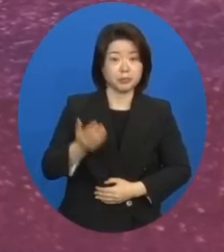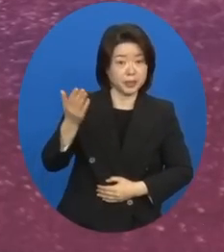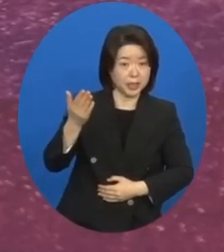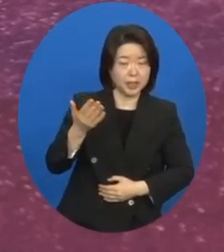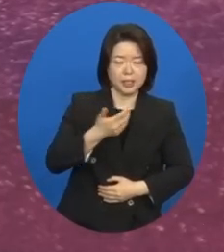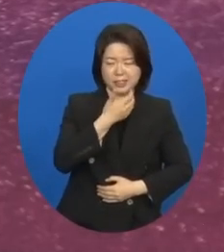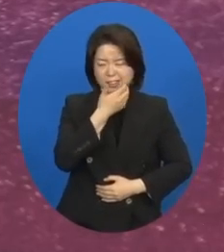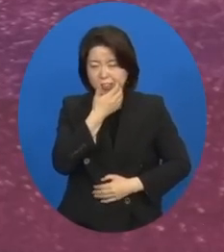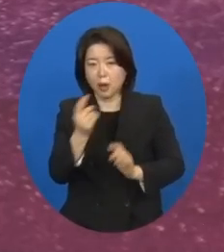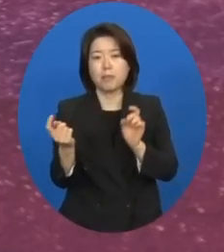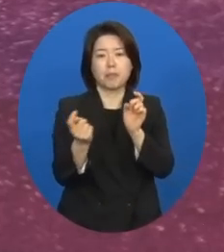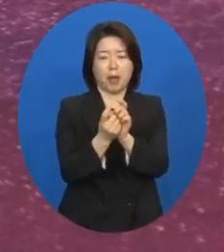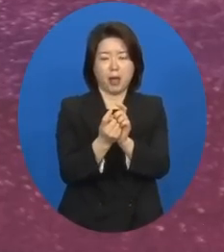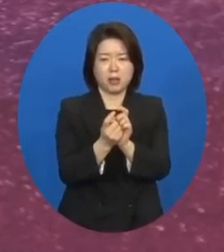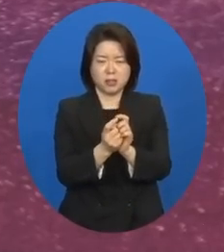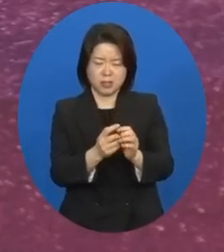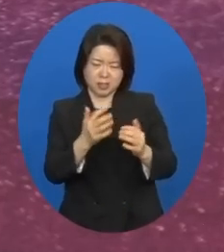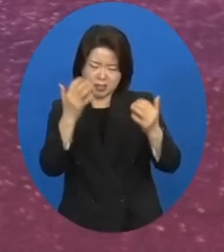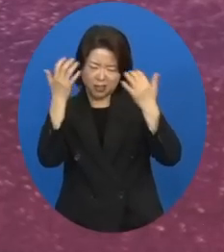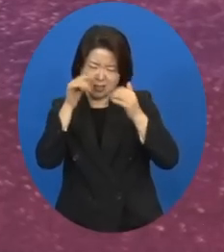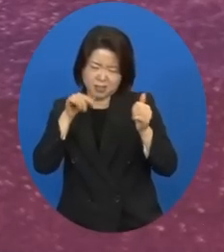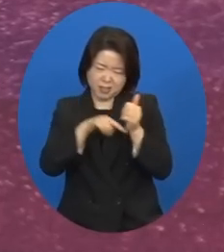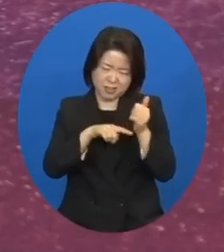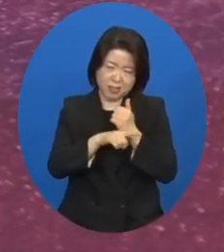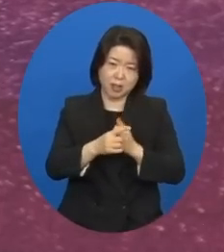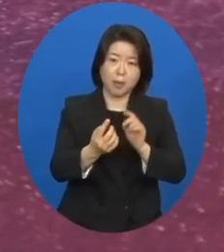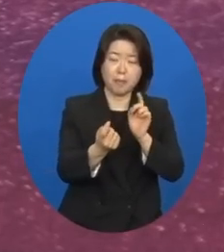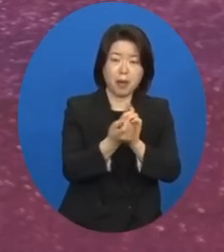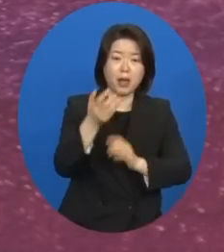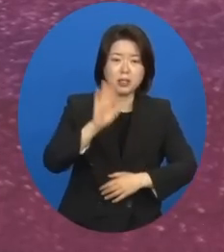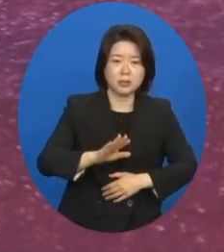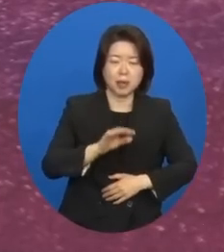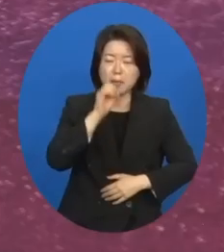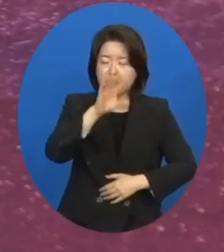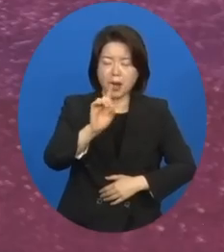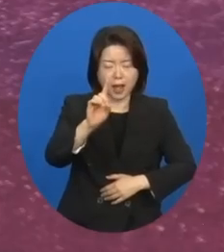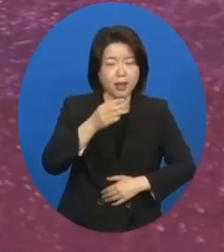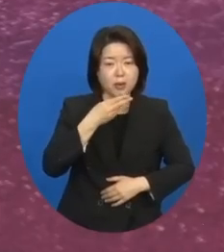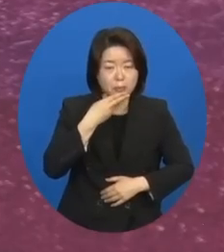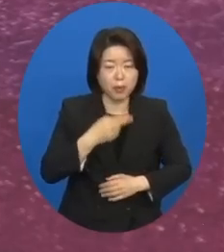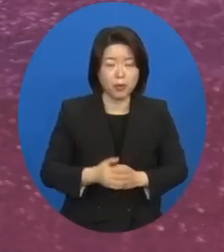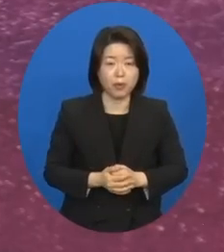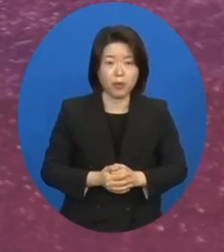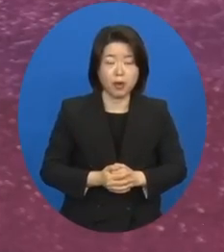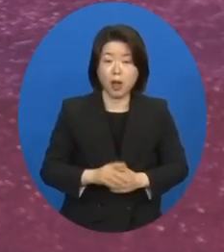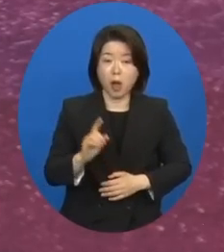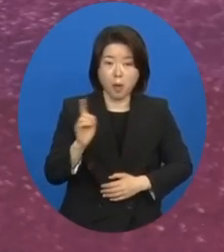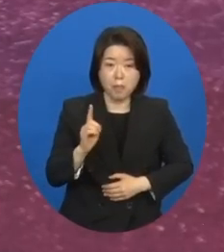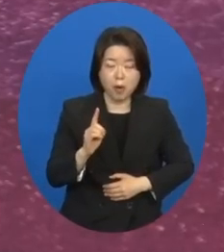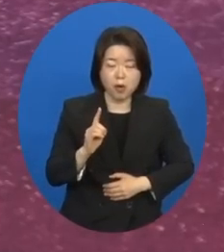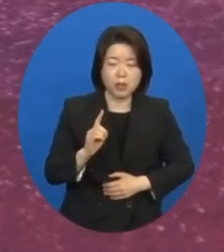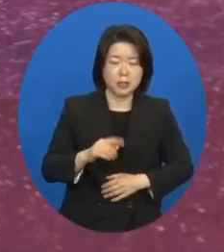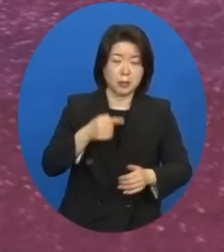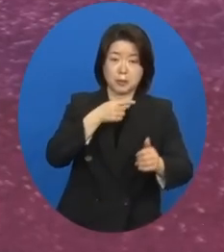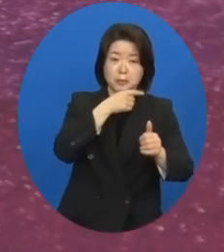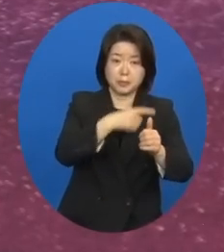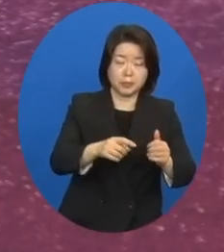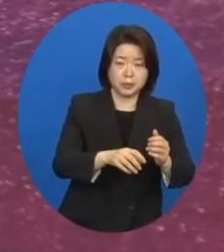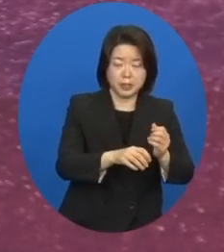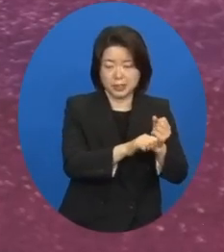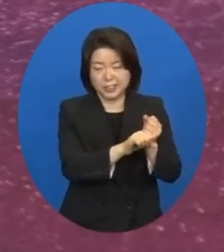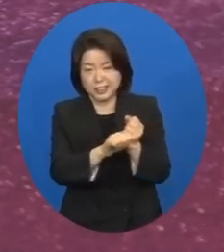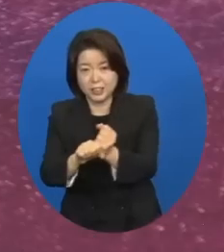굴욕을 당하고 고문을 당하였으나 아무 말도 하지 않았다. 마치 도살장으로 끌려가는 어린